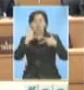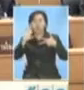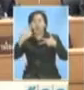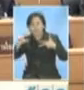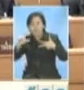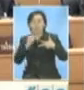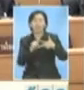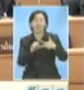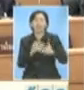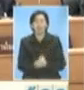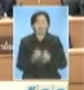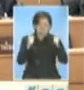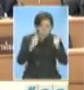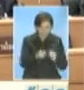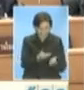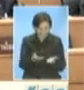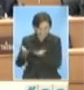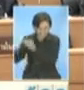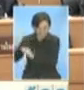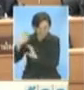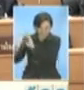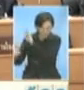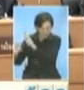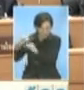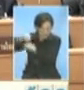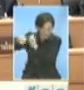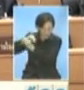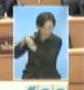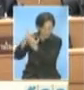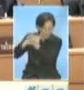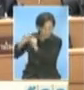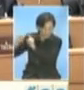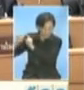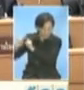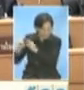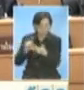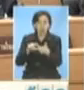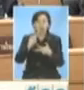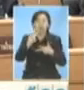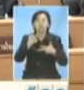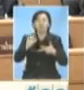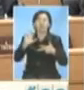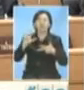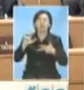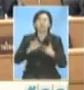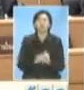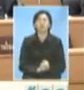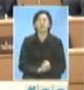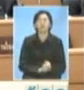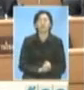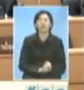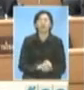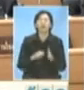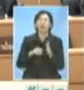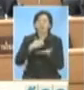4.5 ล้านบาทจะไปเชิญใครให้คนไทยที่ไหนจะช่วยใครให้เขาไปลงทุนในประเทศเพื่อนบ้านได้นี่คือหลัก